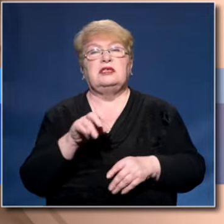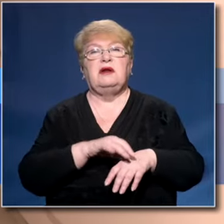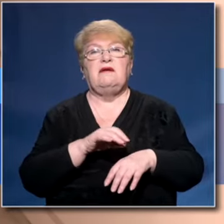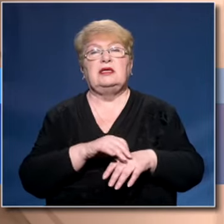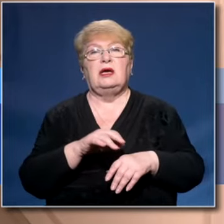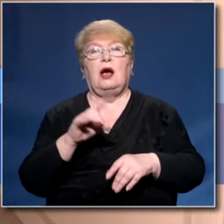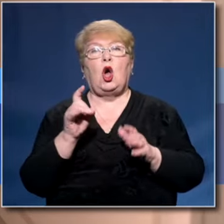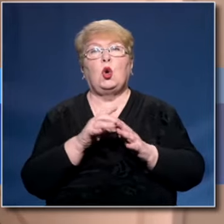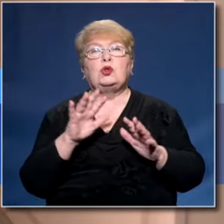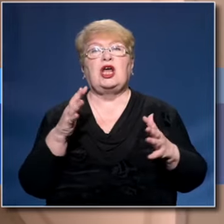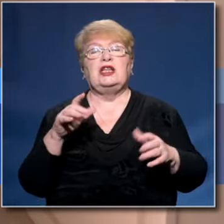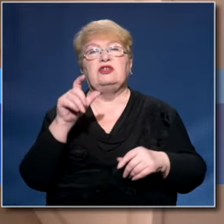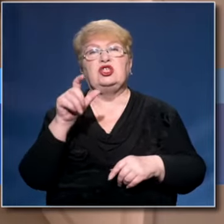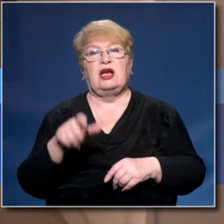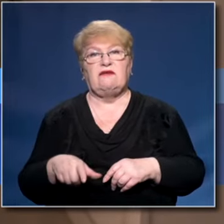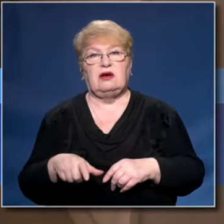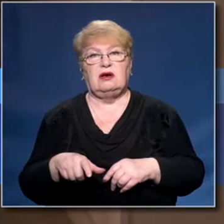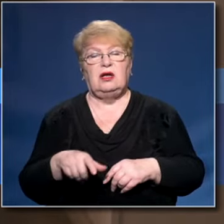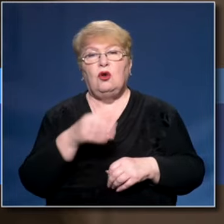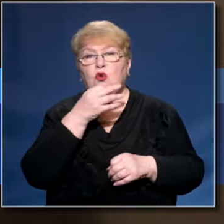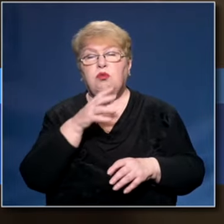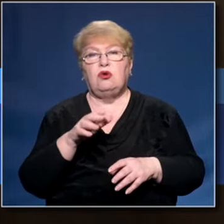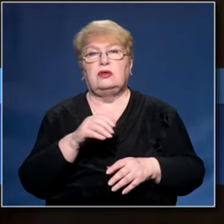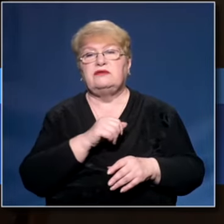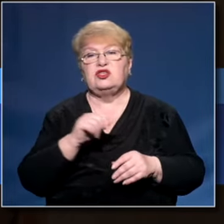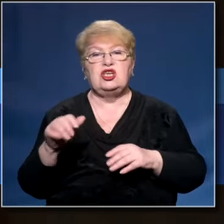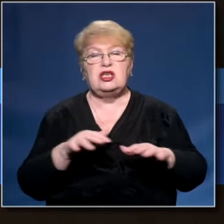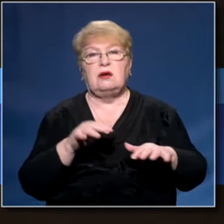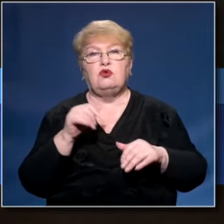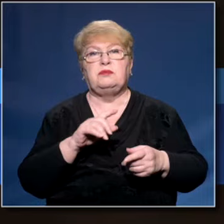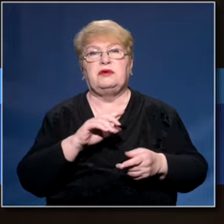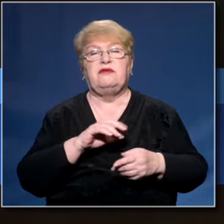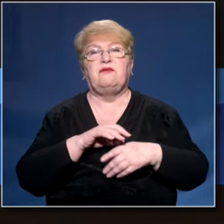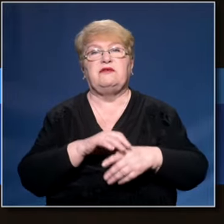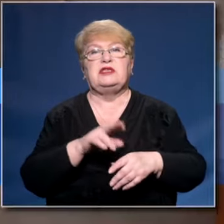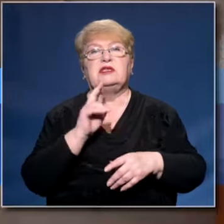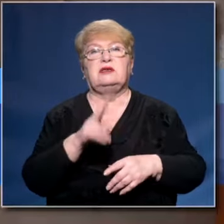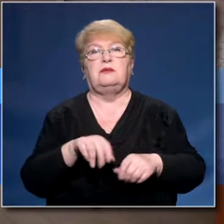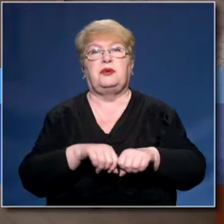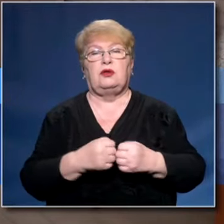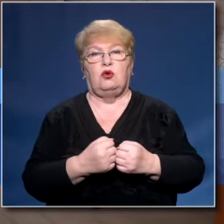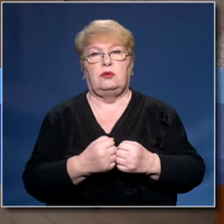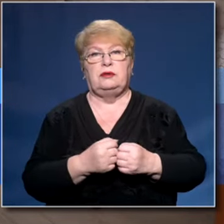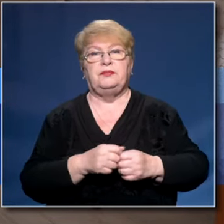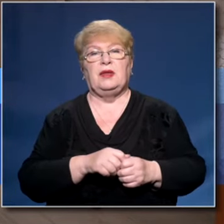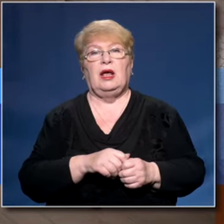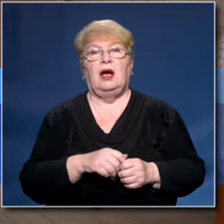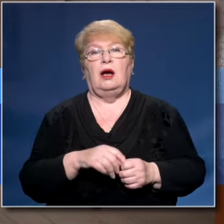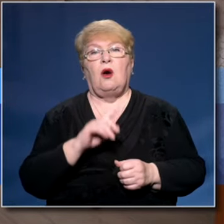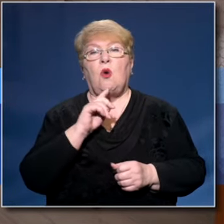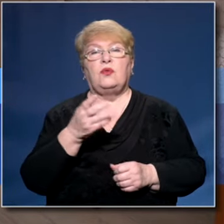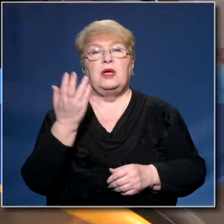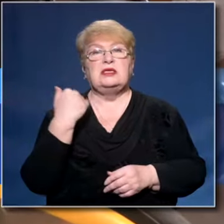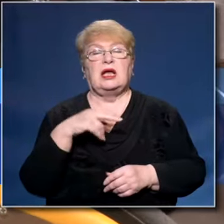Хрустального человека из-за которого даже незначительное движение может привести к перелому всю жизнь она провела в интернате для престарелых и